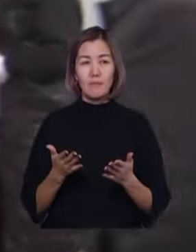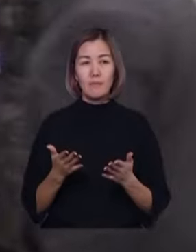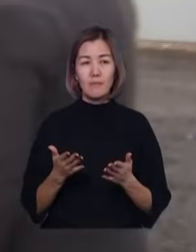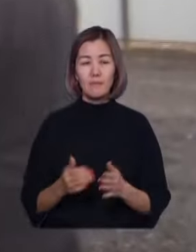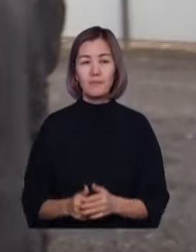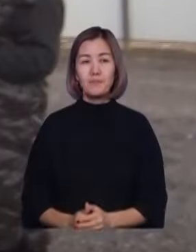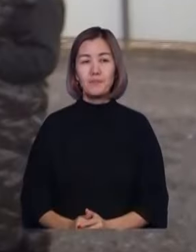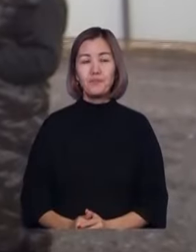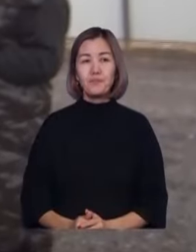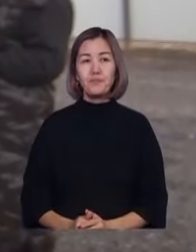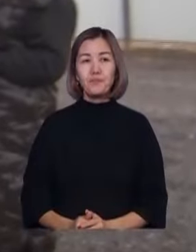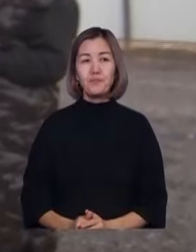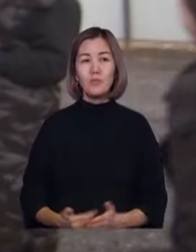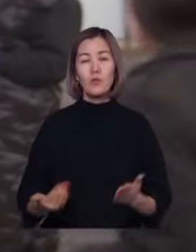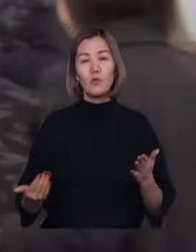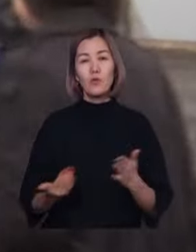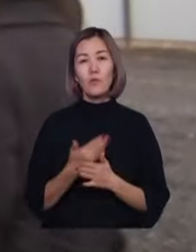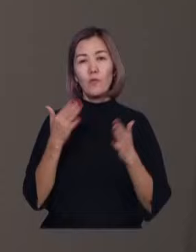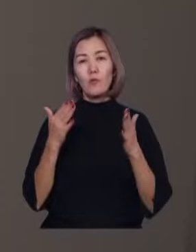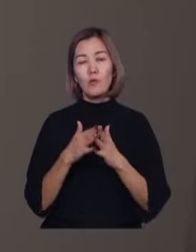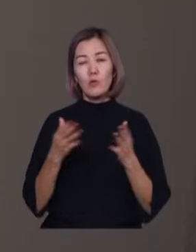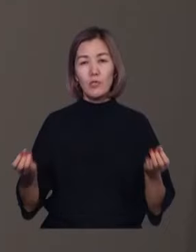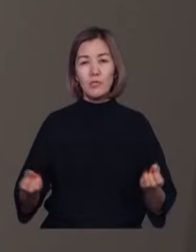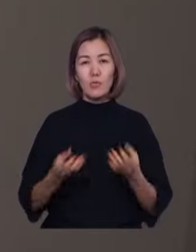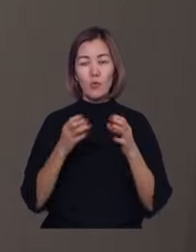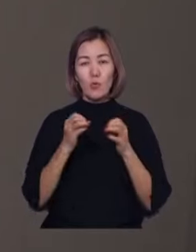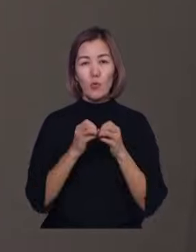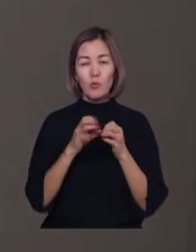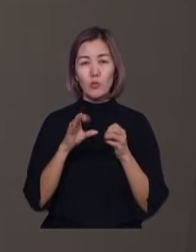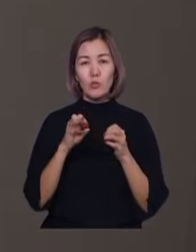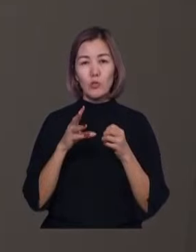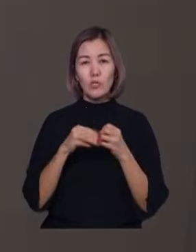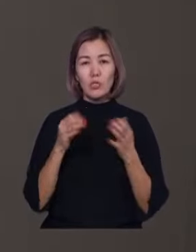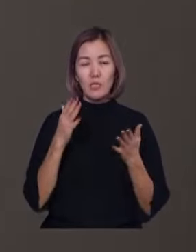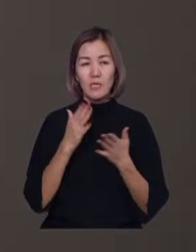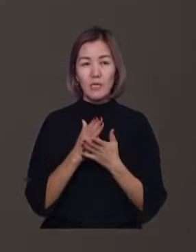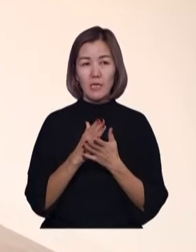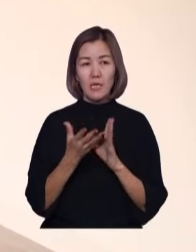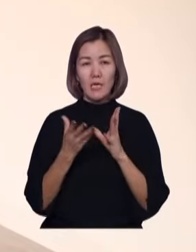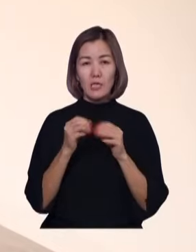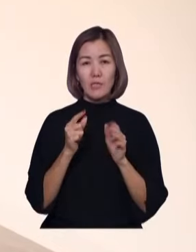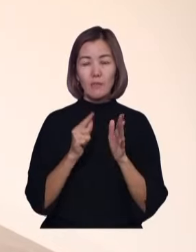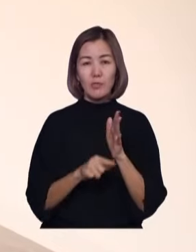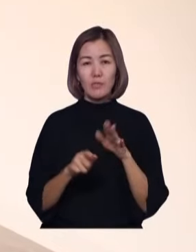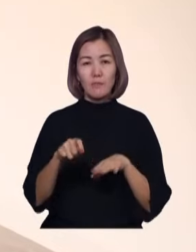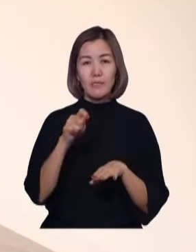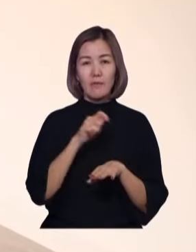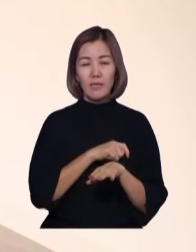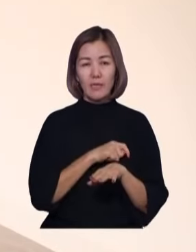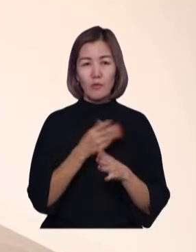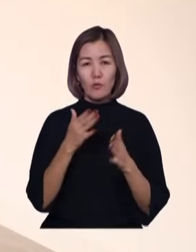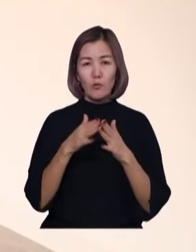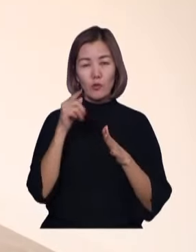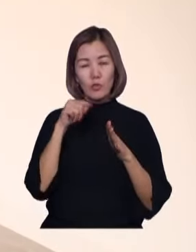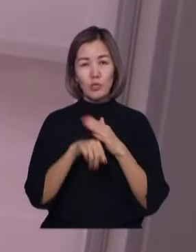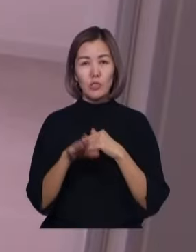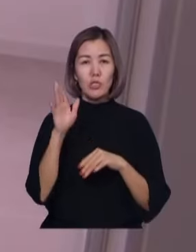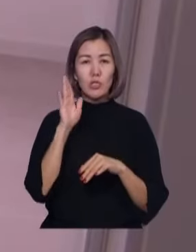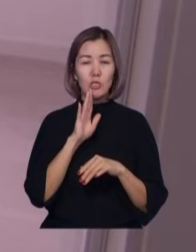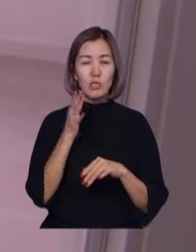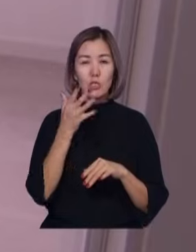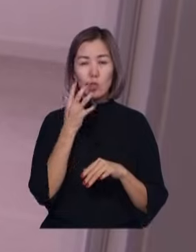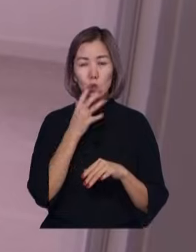Үй заман талабына сай салынған. Зәулім 10 соттық жерде орналасқан. Баспана аумағы 71 шаршы метр. Үйдің ішіне ыстық суық суға